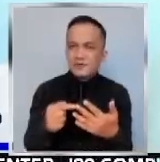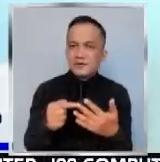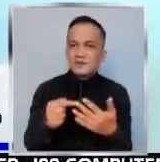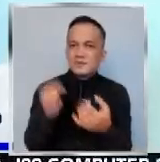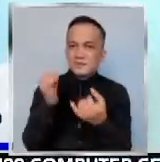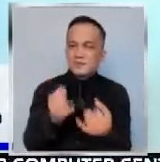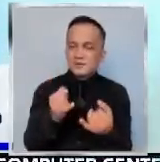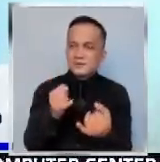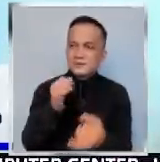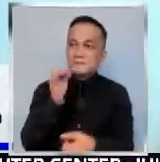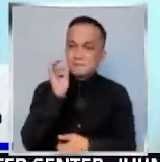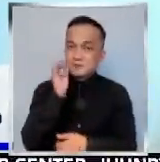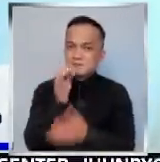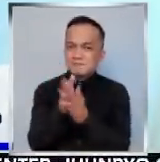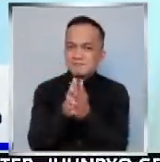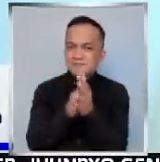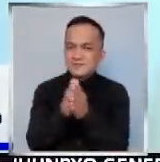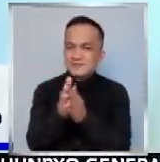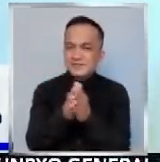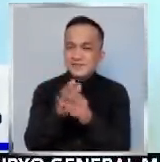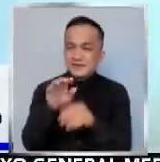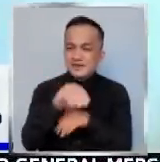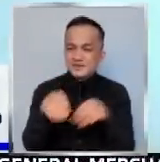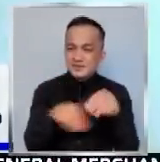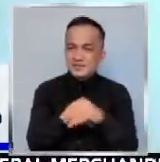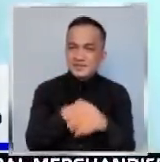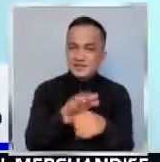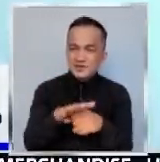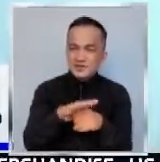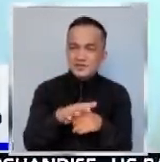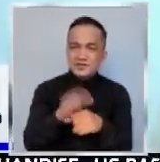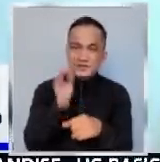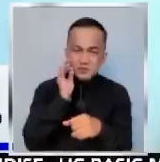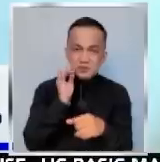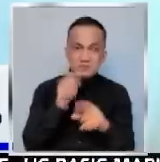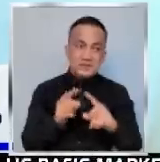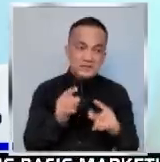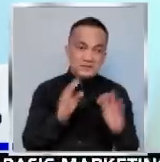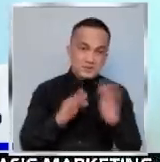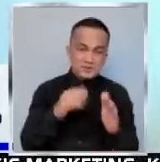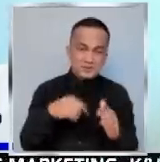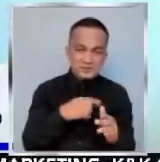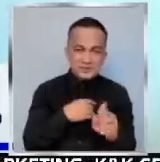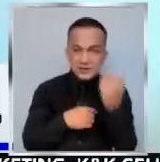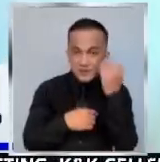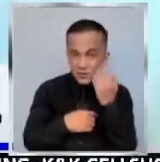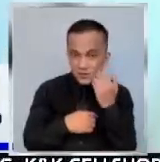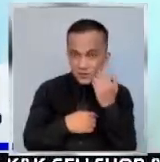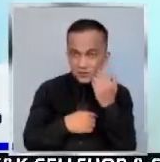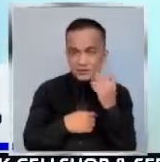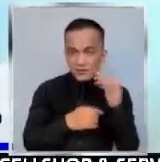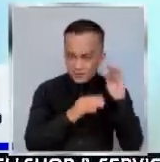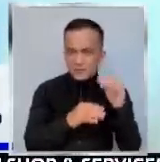So hopefully, mapalitan natin ng mga local fruits. Ang problema ng alala natin, kulang tayo ng supply. Hopefully,